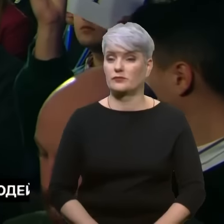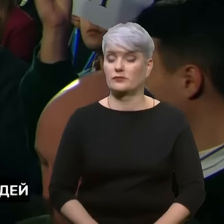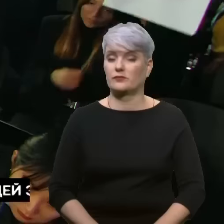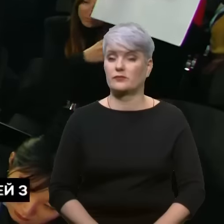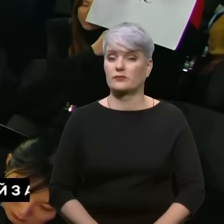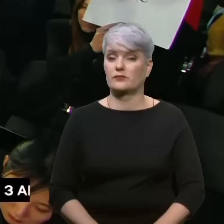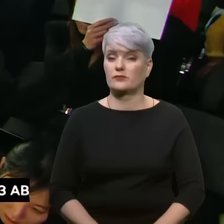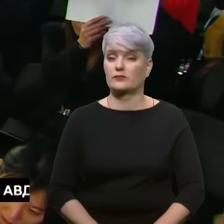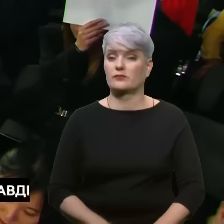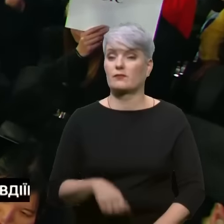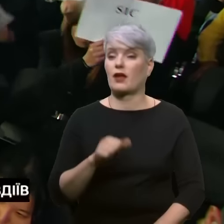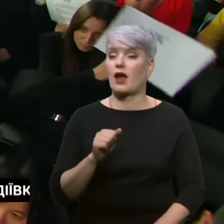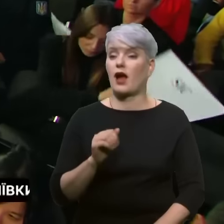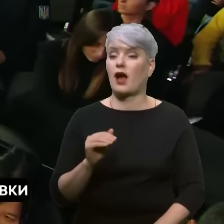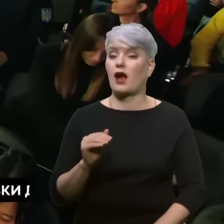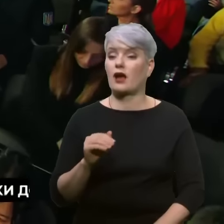Дякую, будь ласка. АФП.